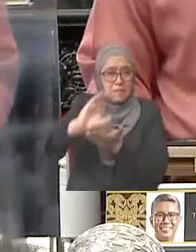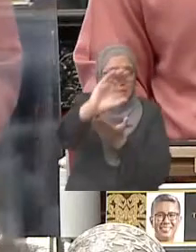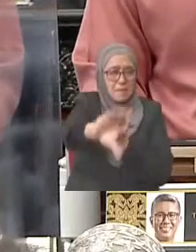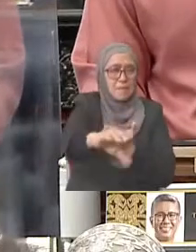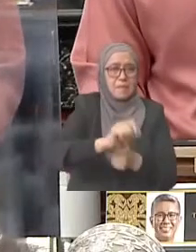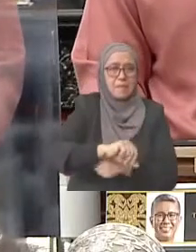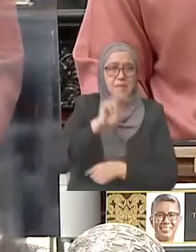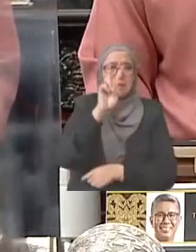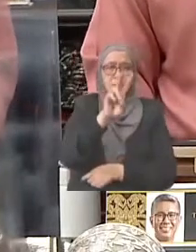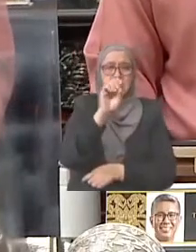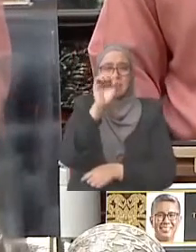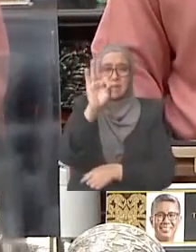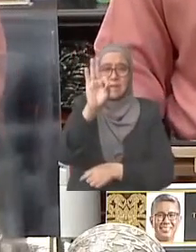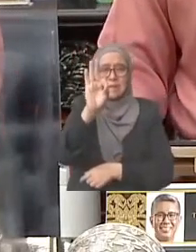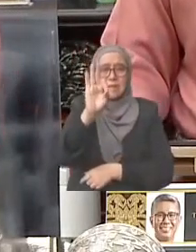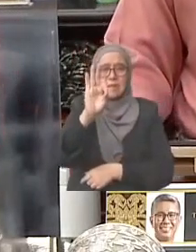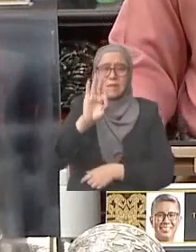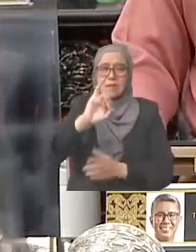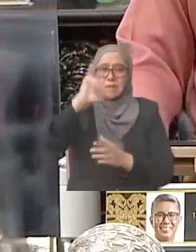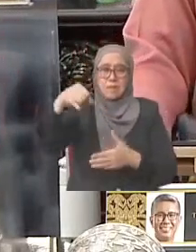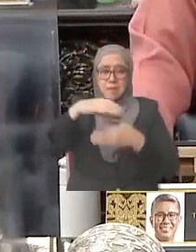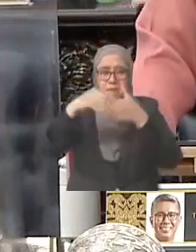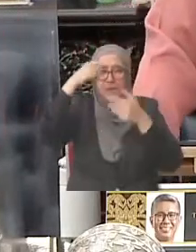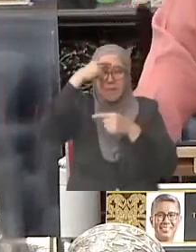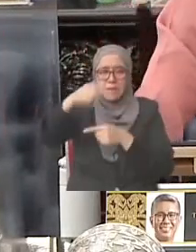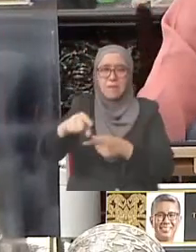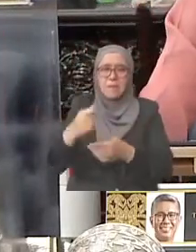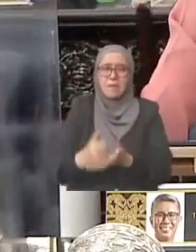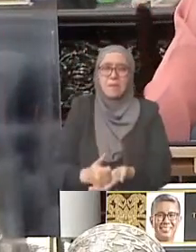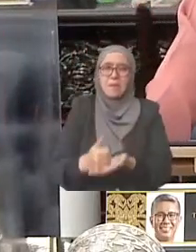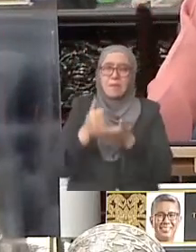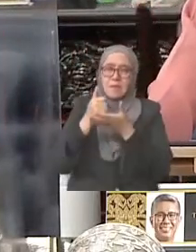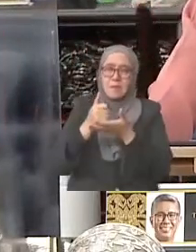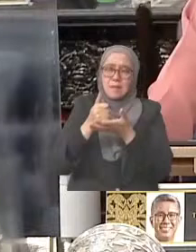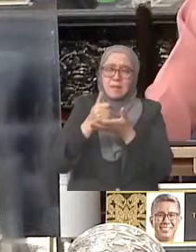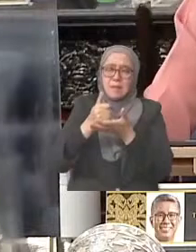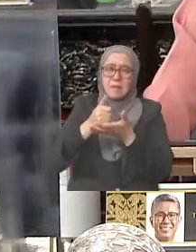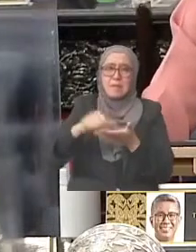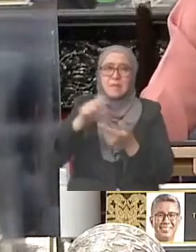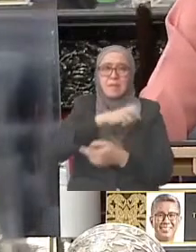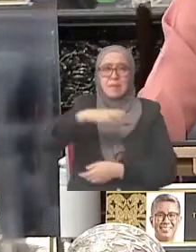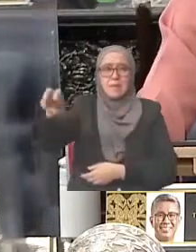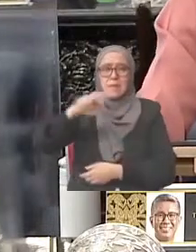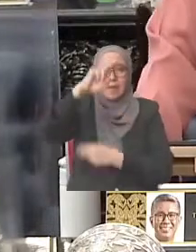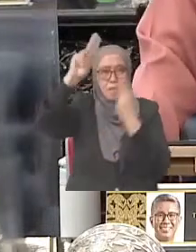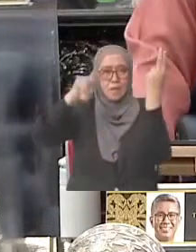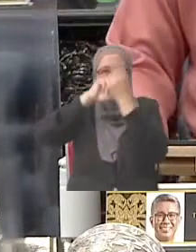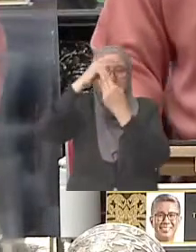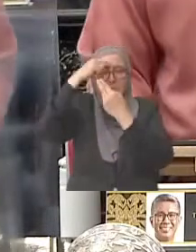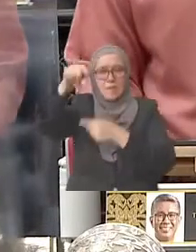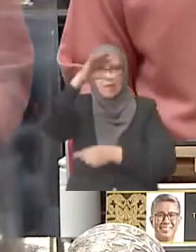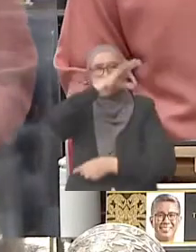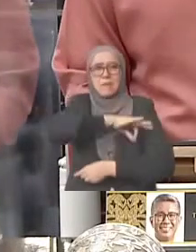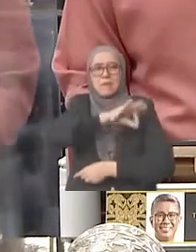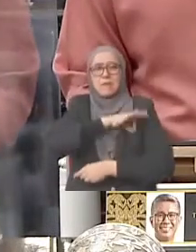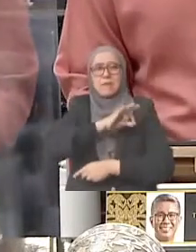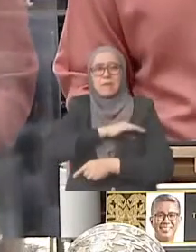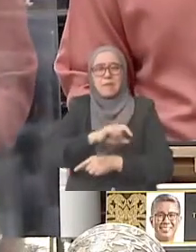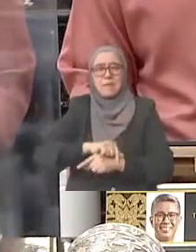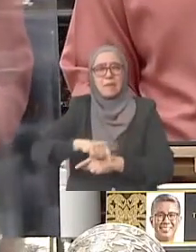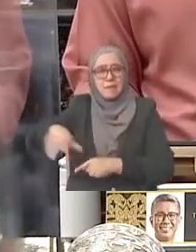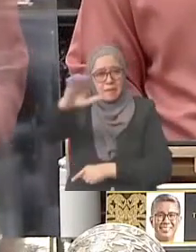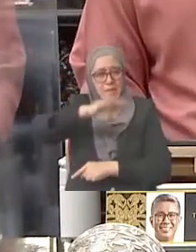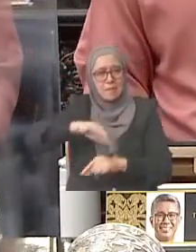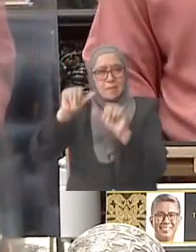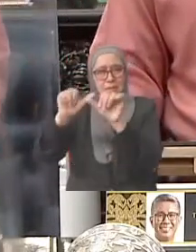209 juta Ringgit pagi peringatan pengangkutan udara untuk manfaat penduduk setempat Saya